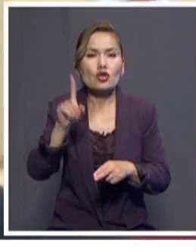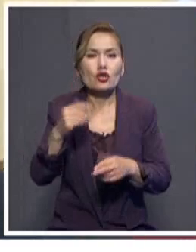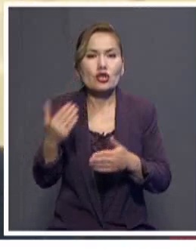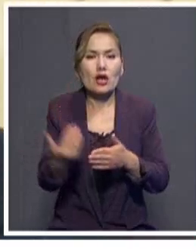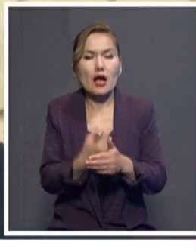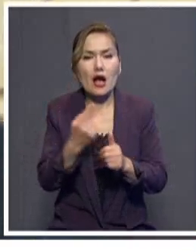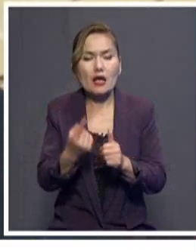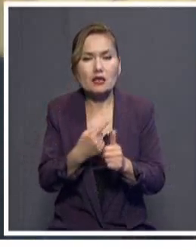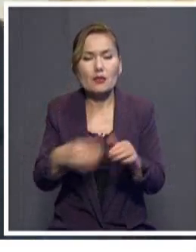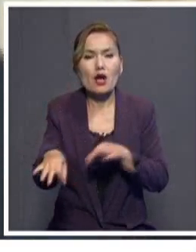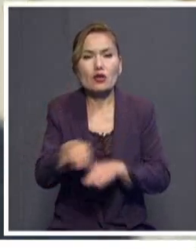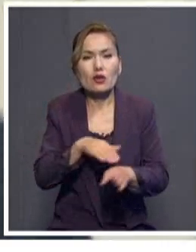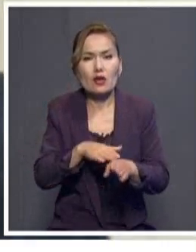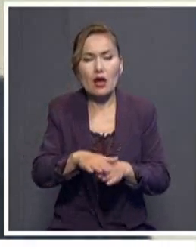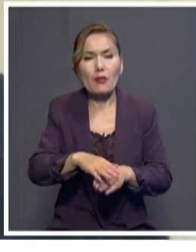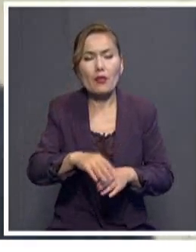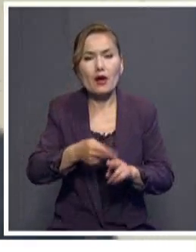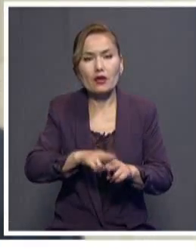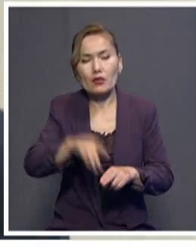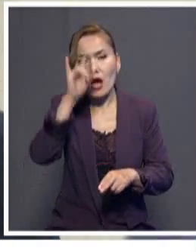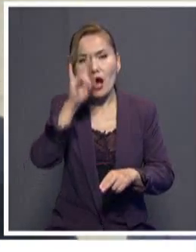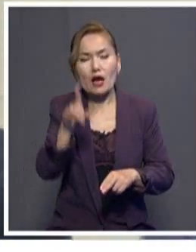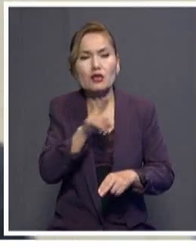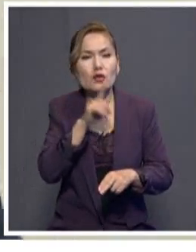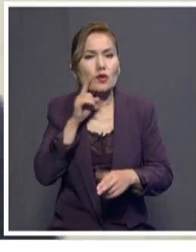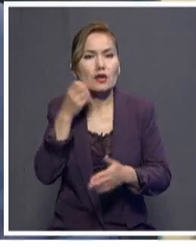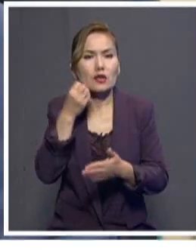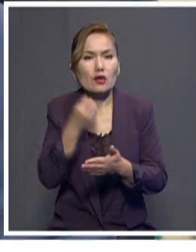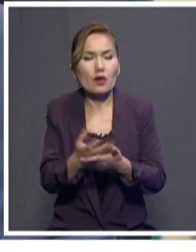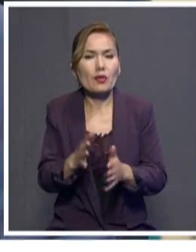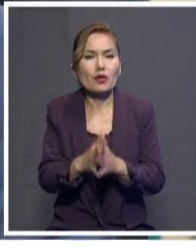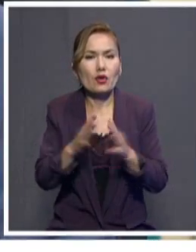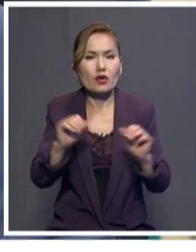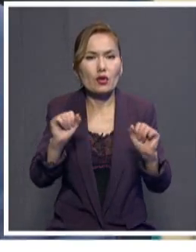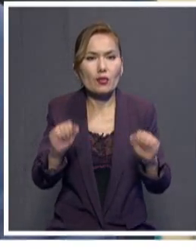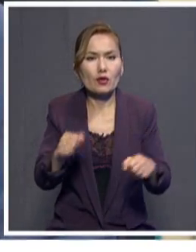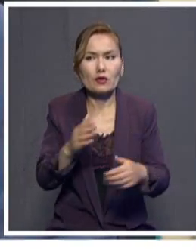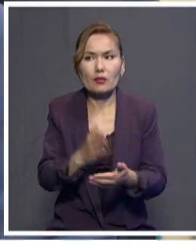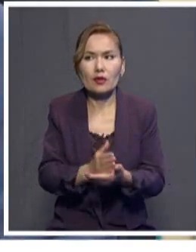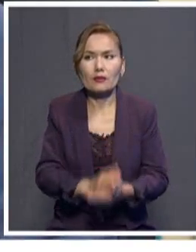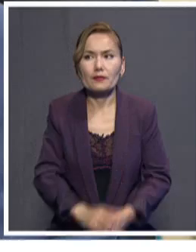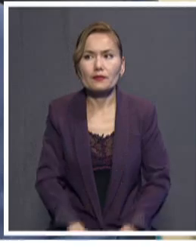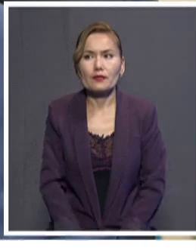талантты жастардың еңбегін бағалауға берілген зор мүмкіндік дейді. Қазіргі таңда енді